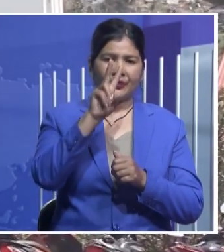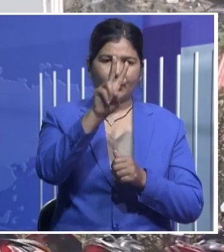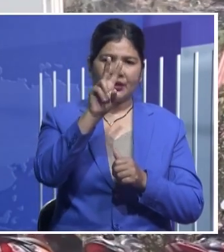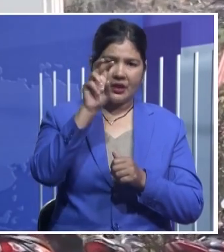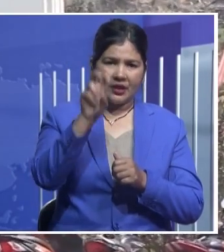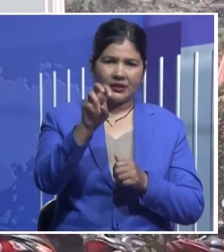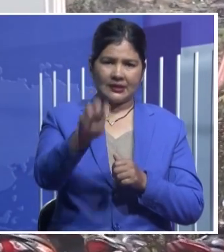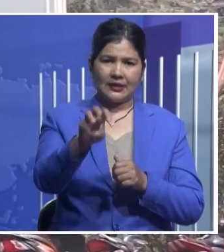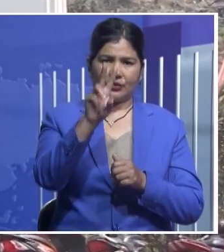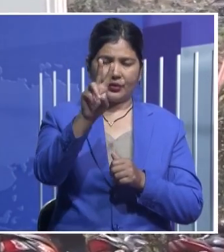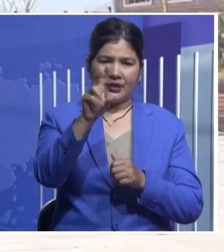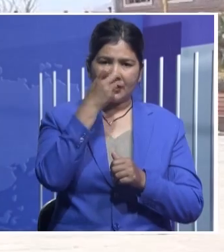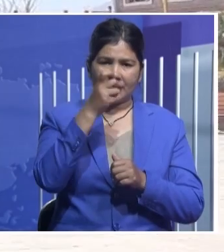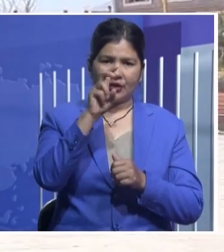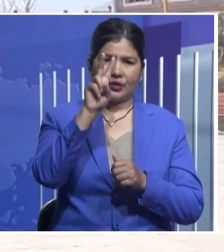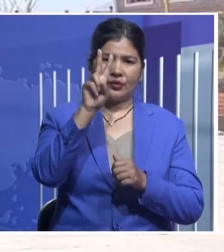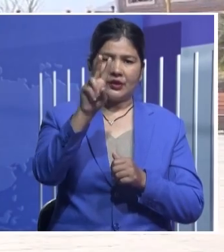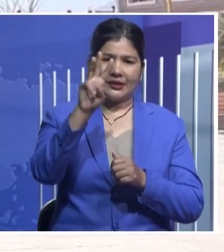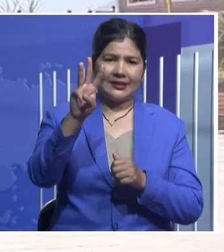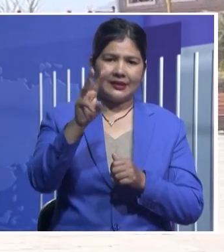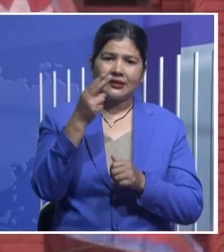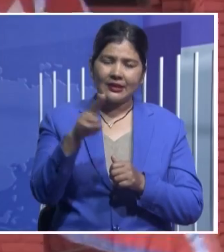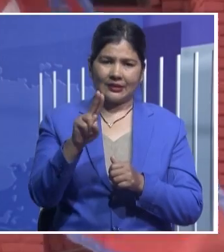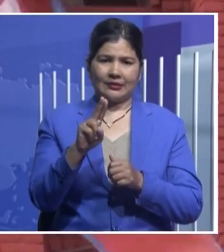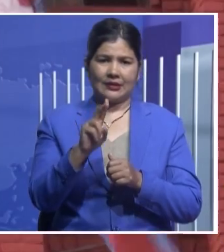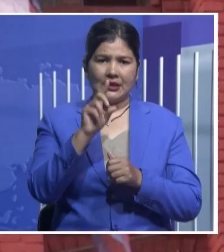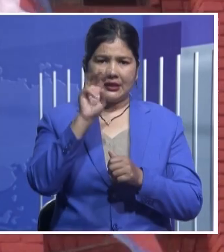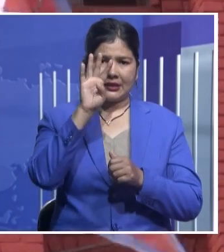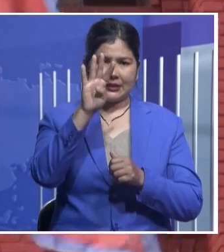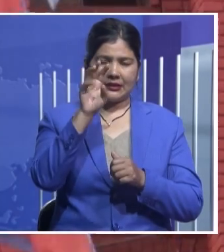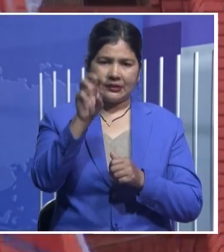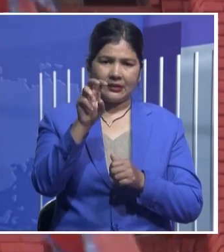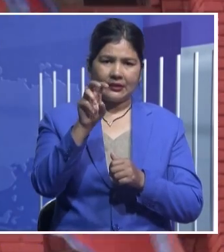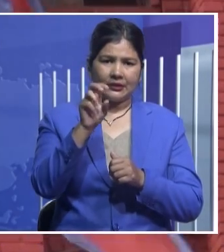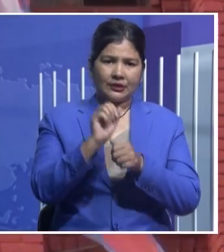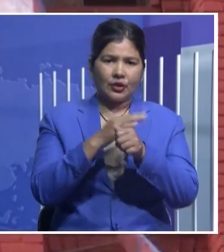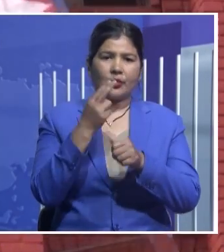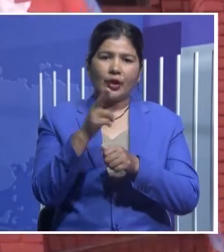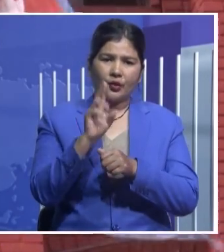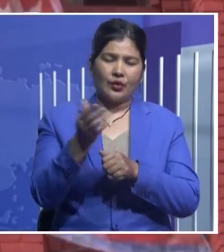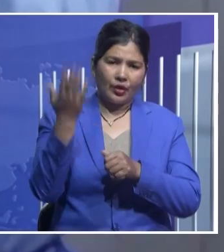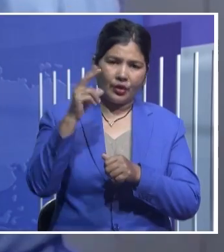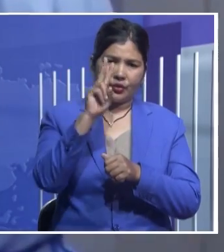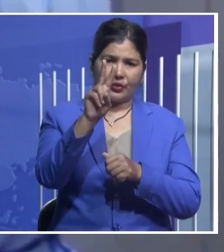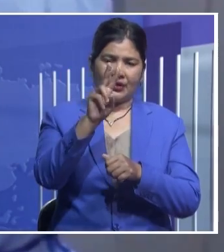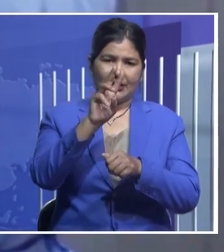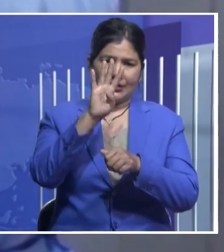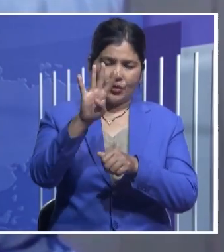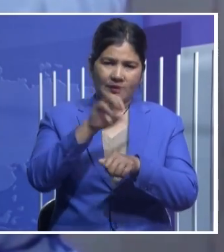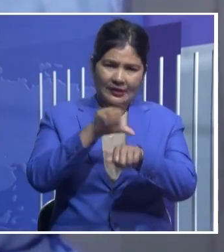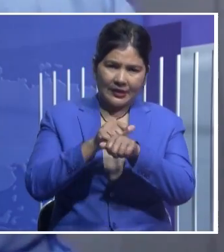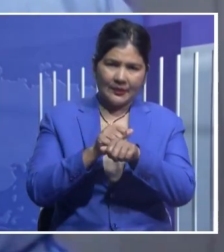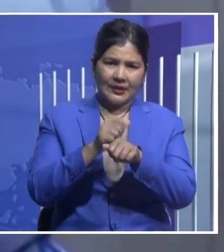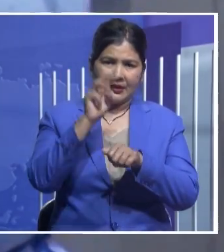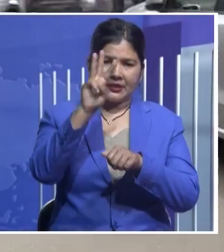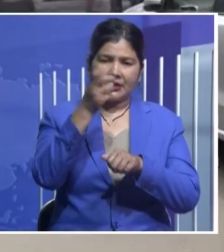गर्दा 4 जना गरी 127 जनामा संक्रमण पुष्टि भएको हो। पछिल्लो 24 घण्टामा 321 जना कोरोना संक्रमण